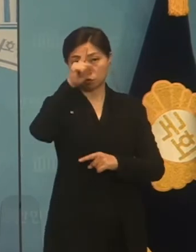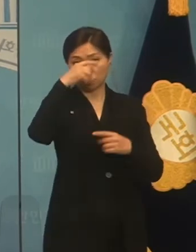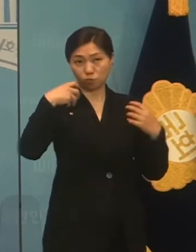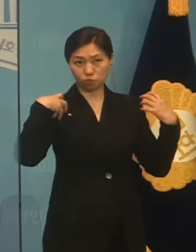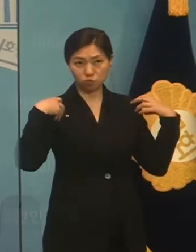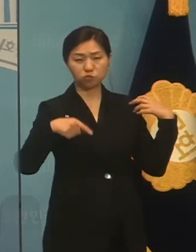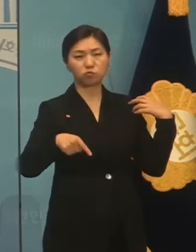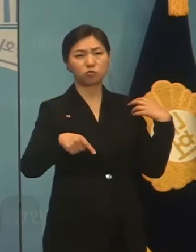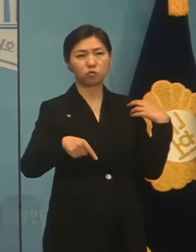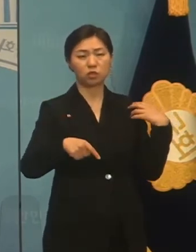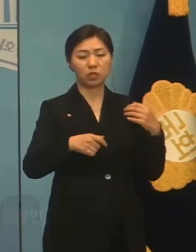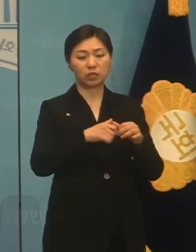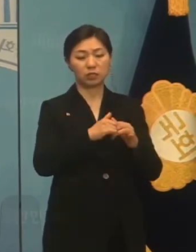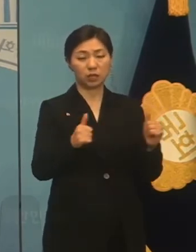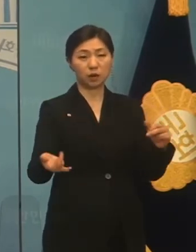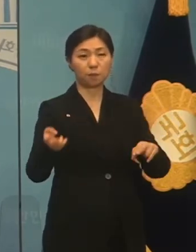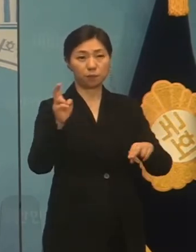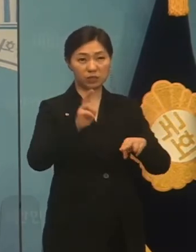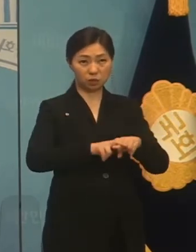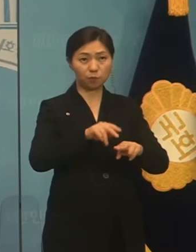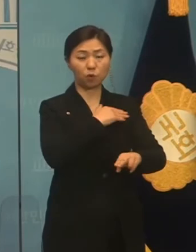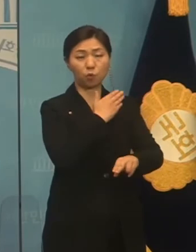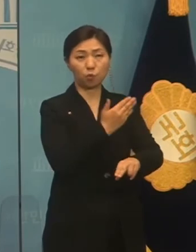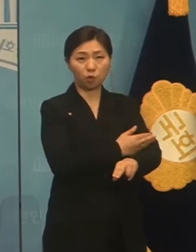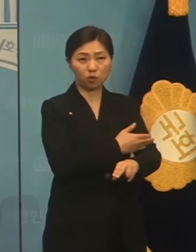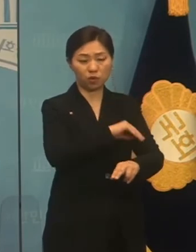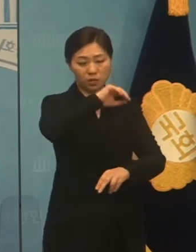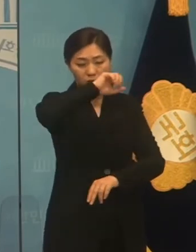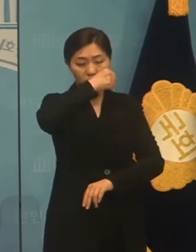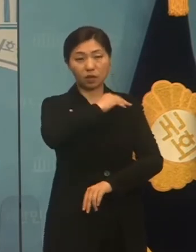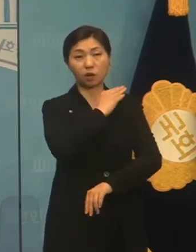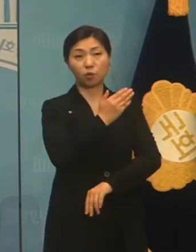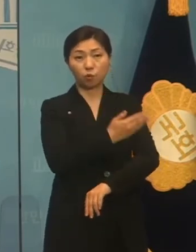지방자치단체의 인사권과 재정권을